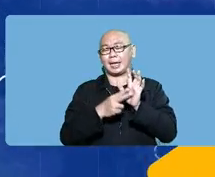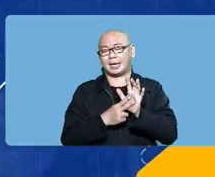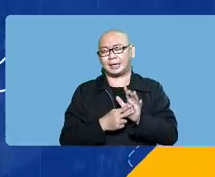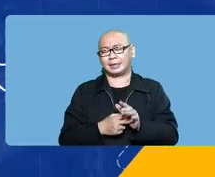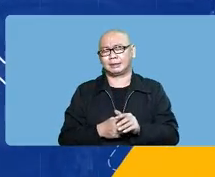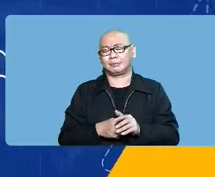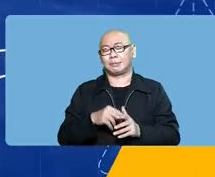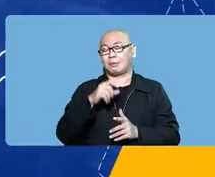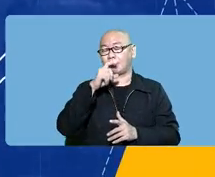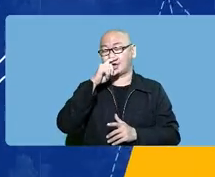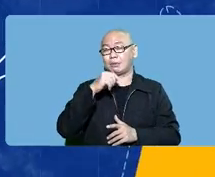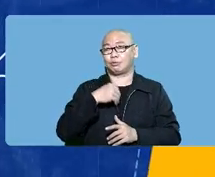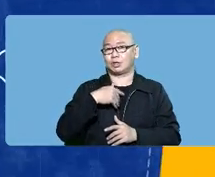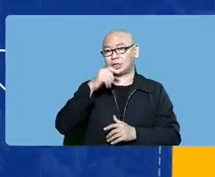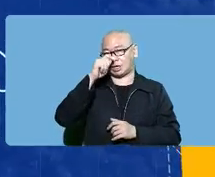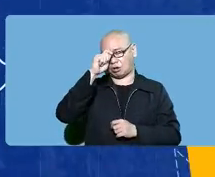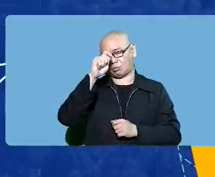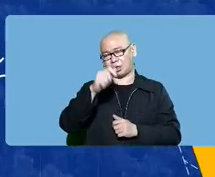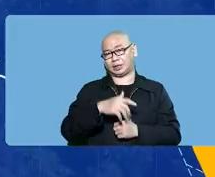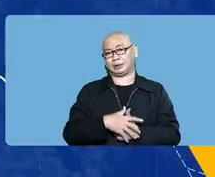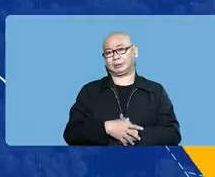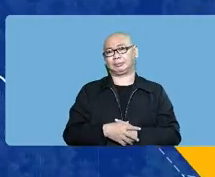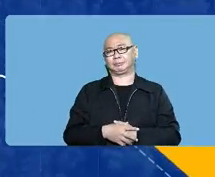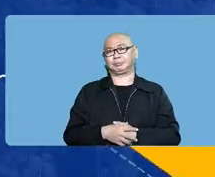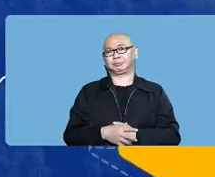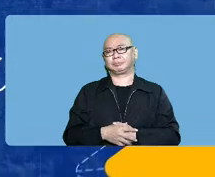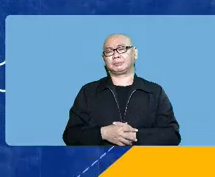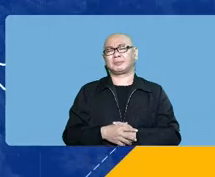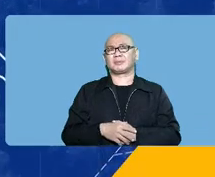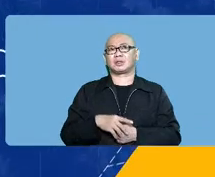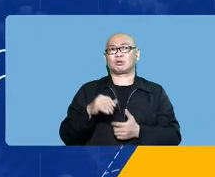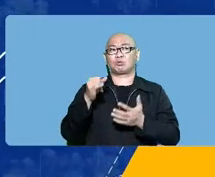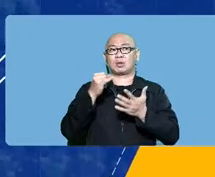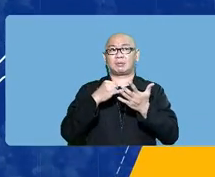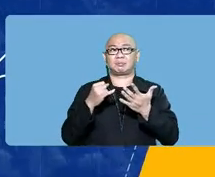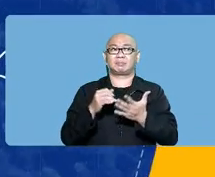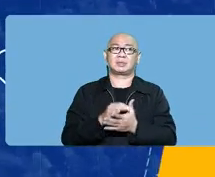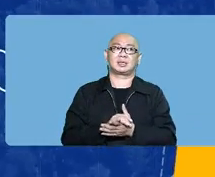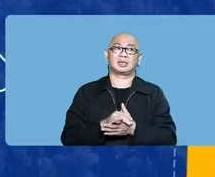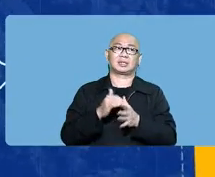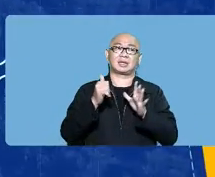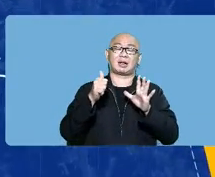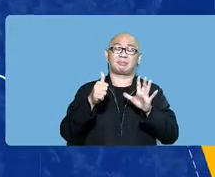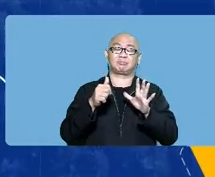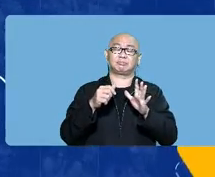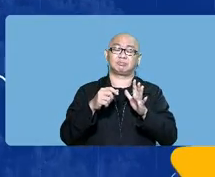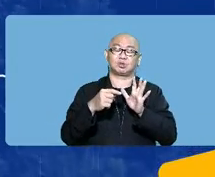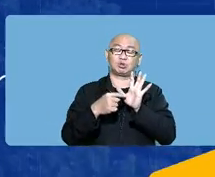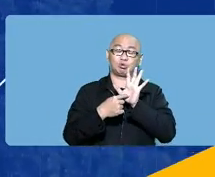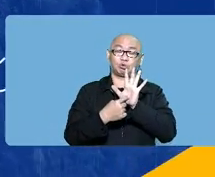Bapak Ibu yang saya hormati, itu gambar 6 menunjukkan